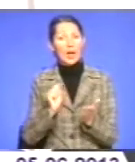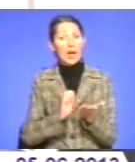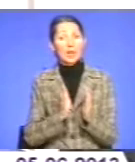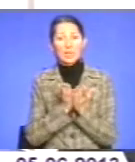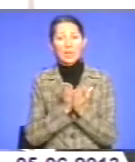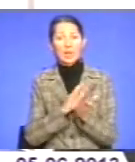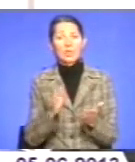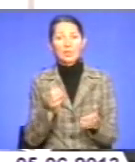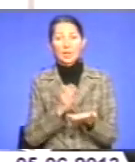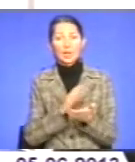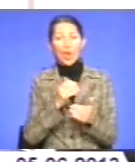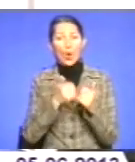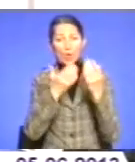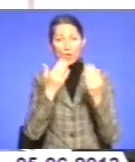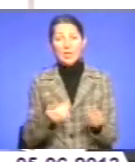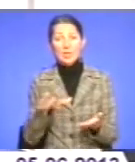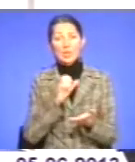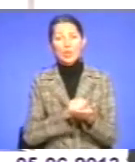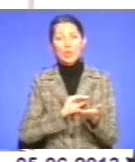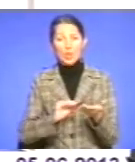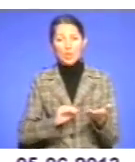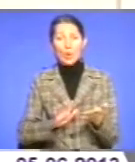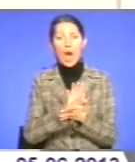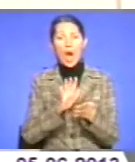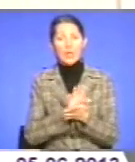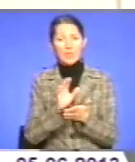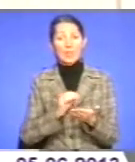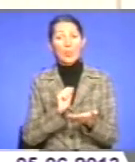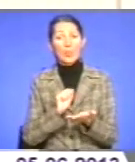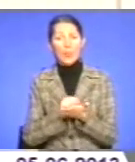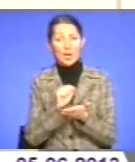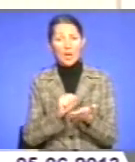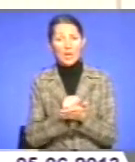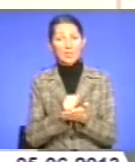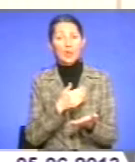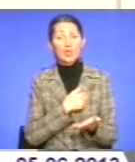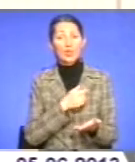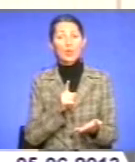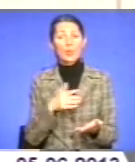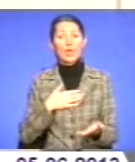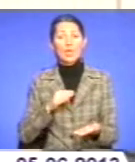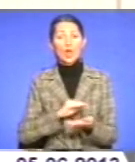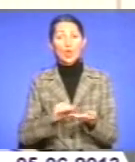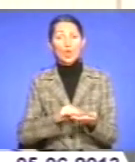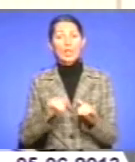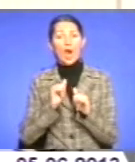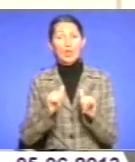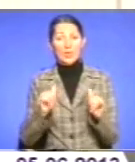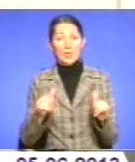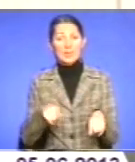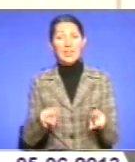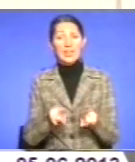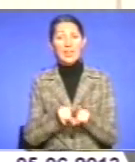займаюся журналістикою. І це, по-перше, газетні публікації. Хотілося все-таки, щоб, розумієте, наша журналістика розвивалася на